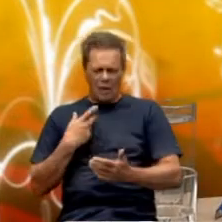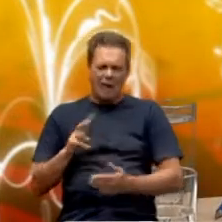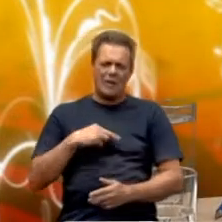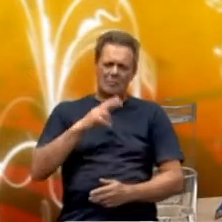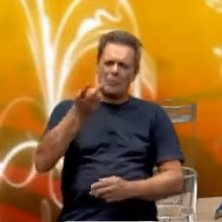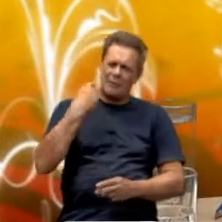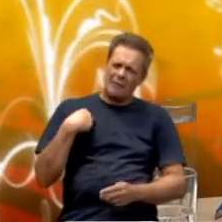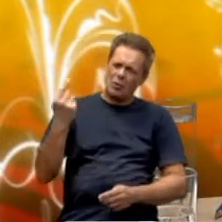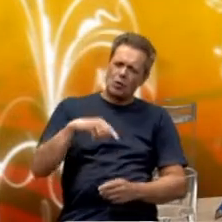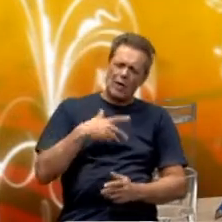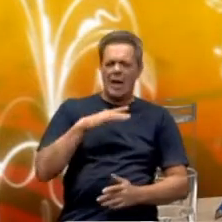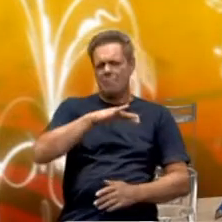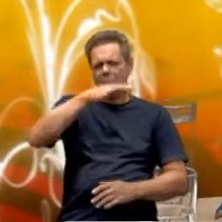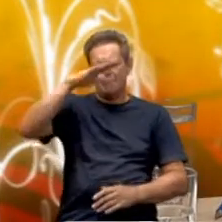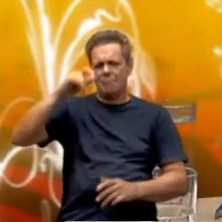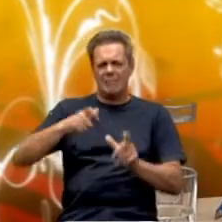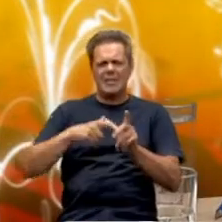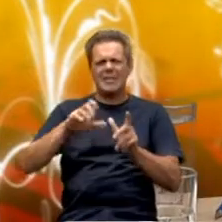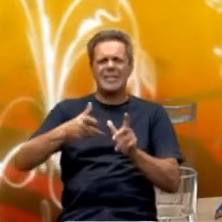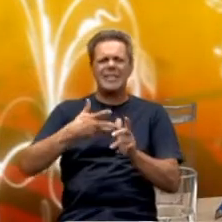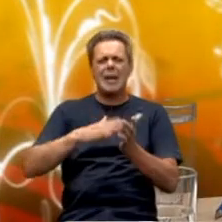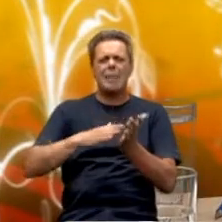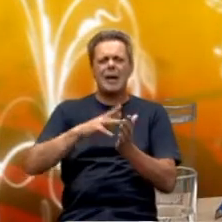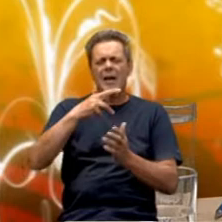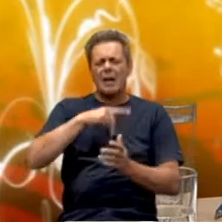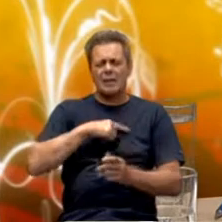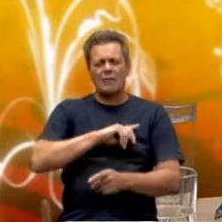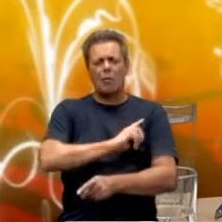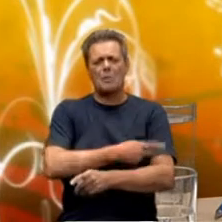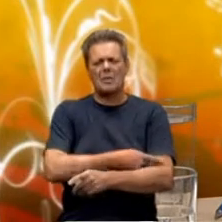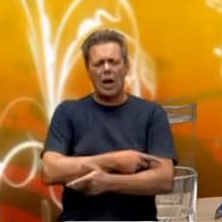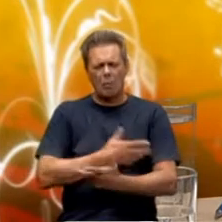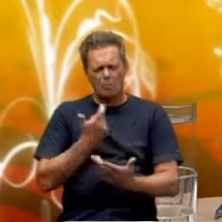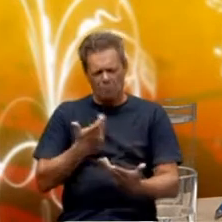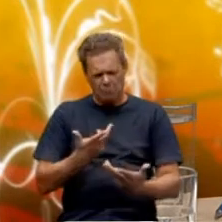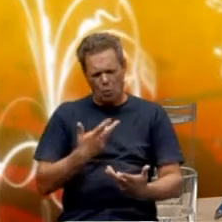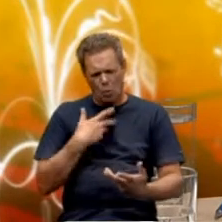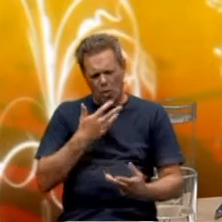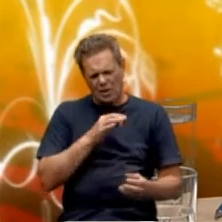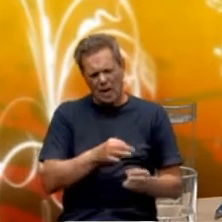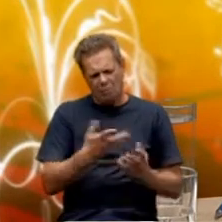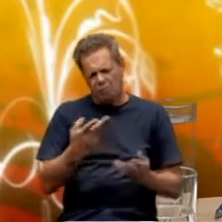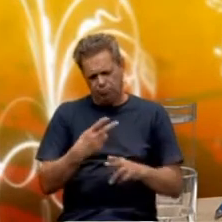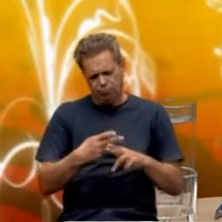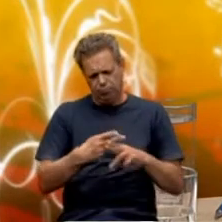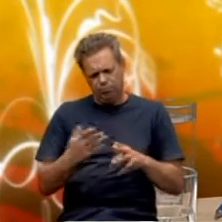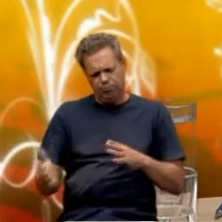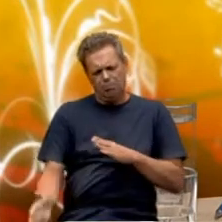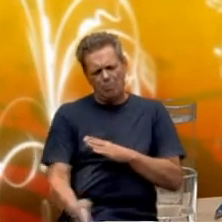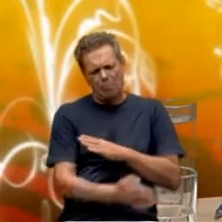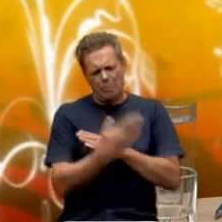kod nas na Sljeme, da vi sa svojom snagom preboljele jedne opake bolesti od kojih se mi